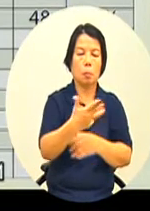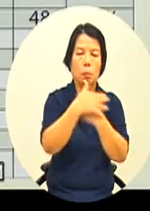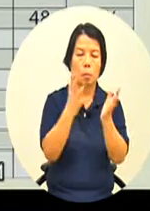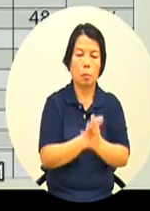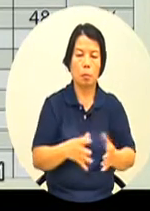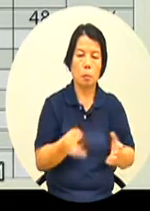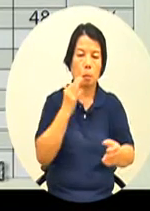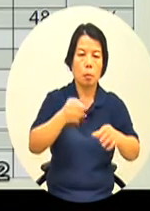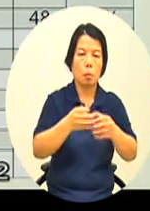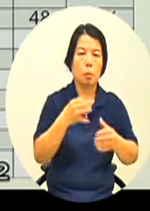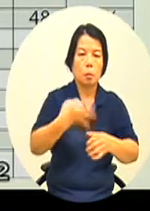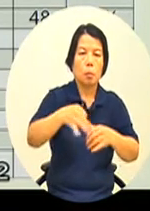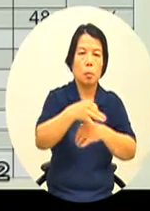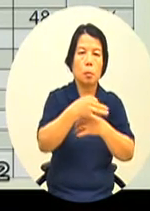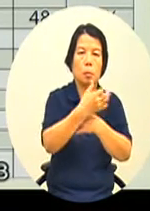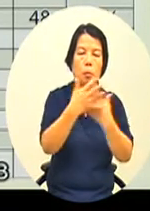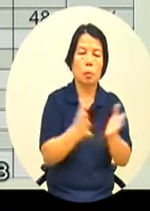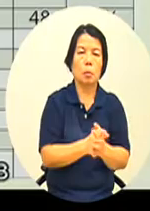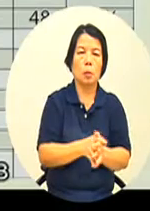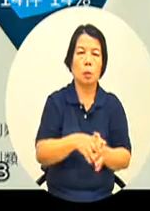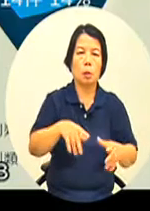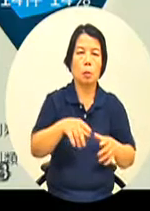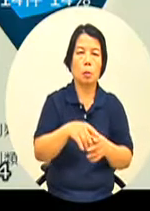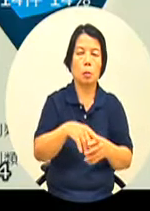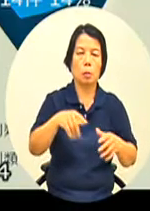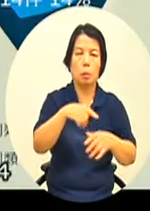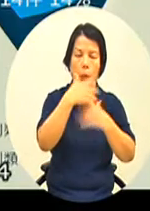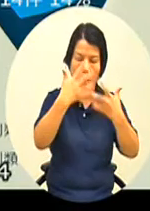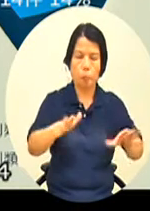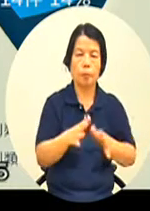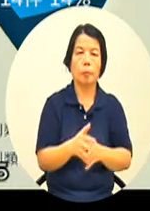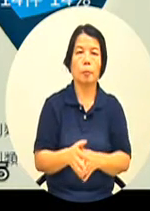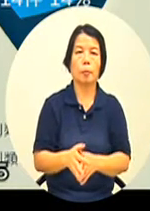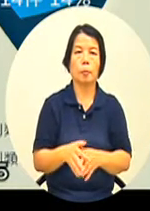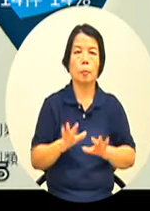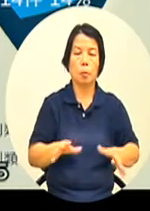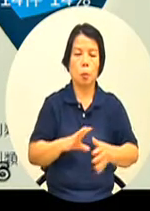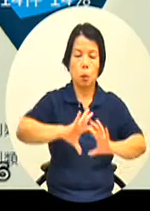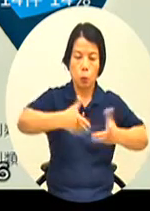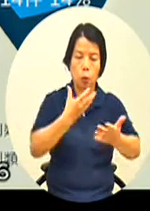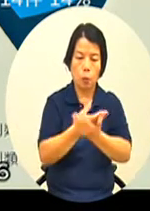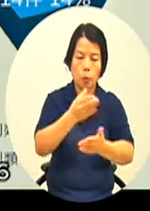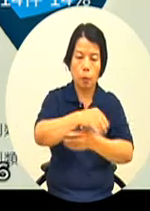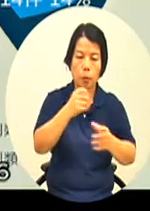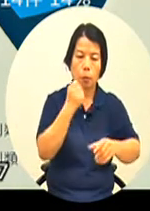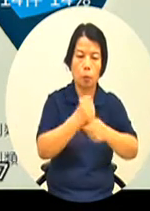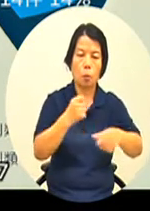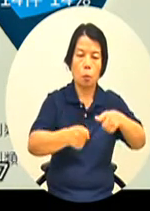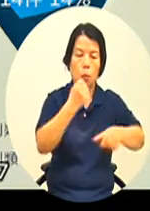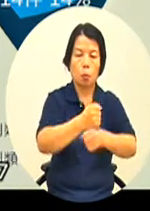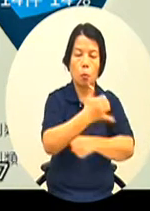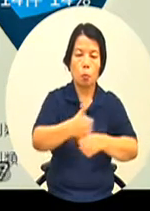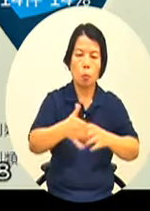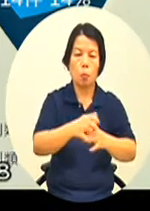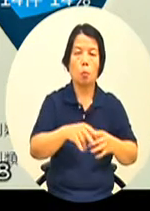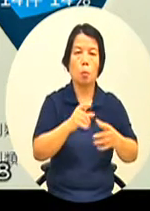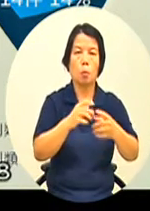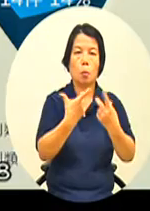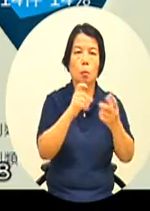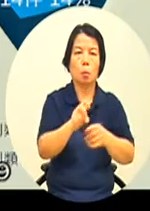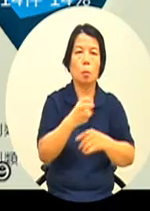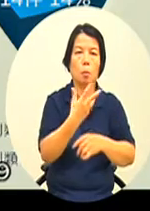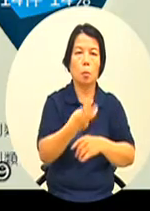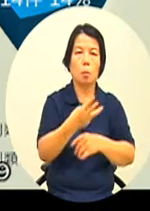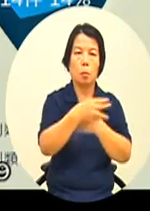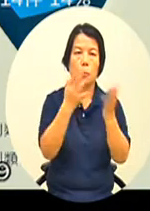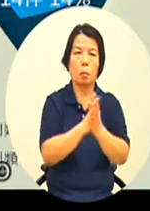为161余万元。国赔审议案件里面，其中公务类31件，警政类14件，水